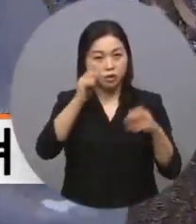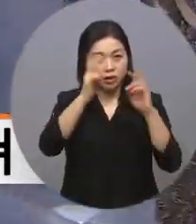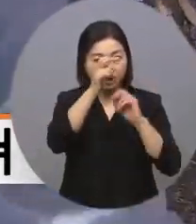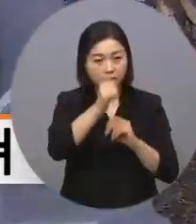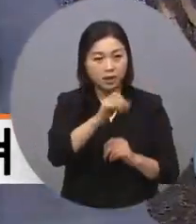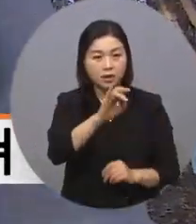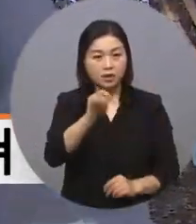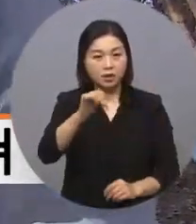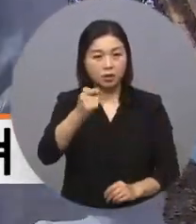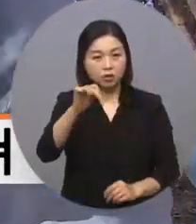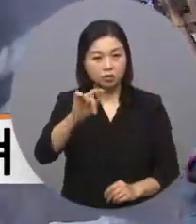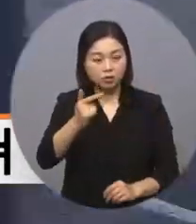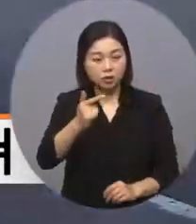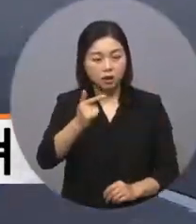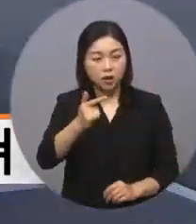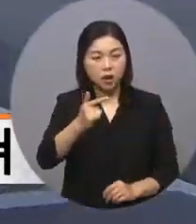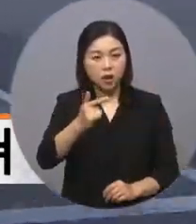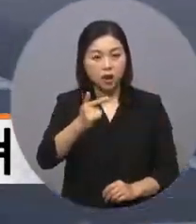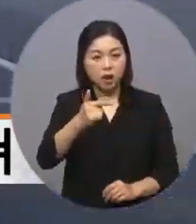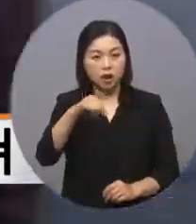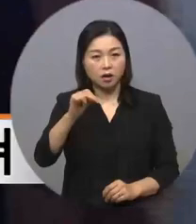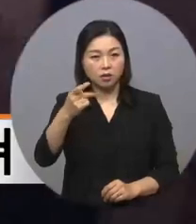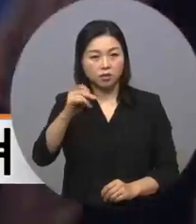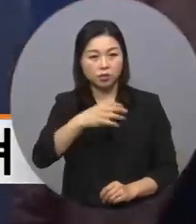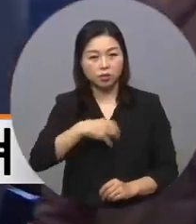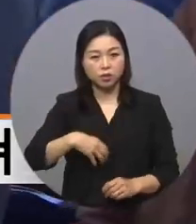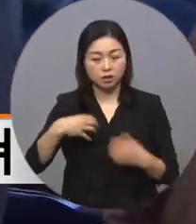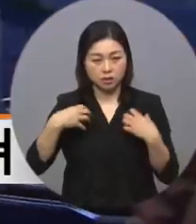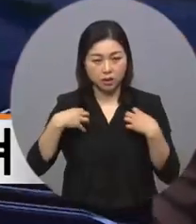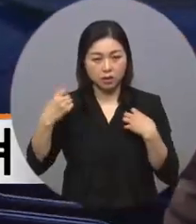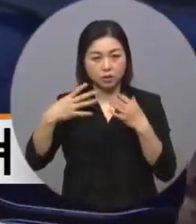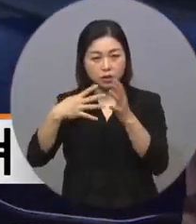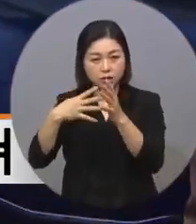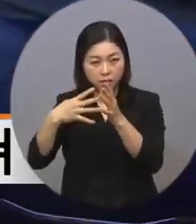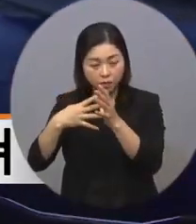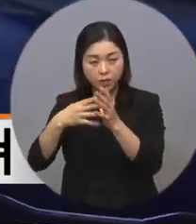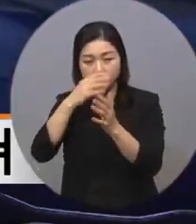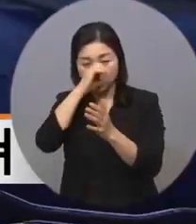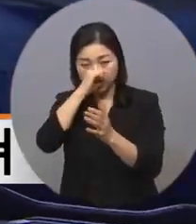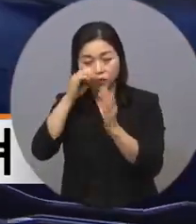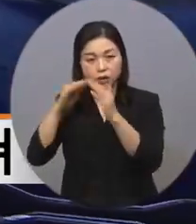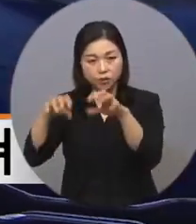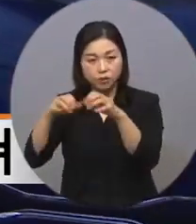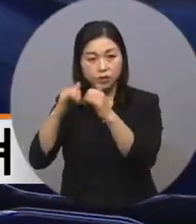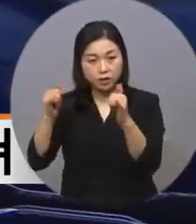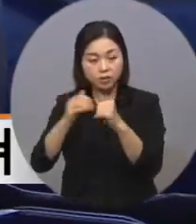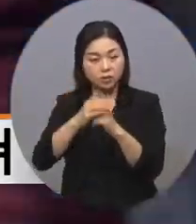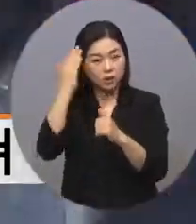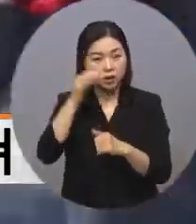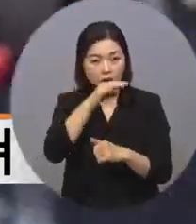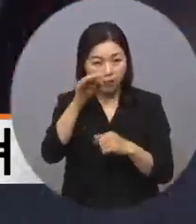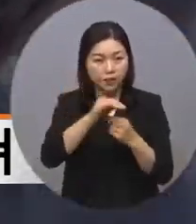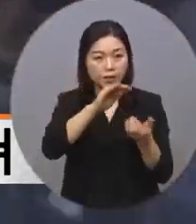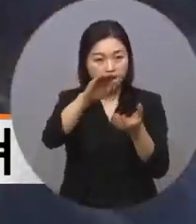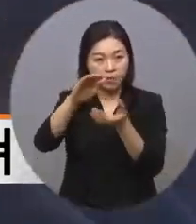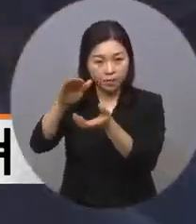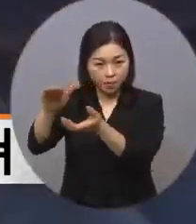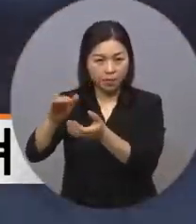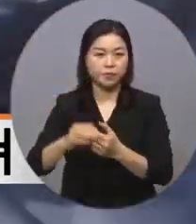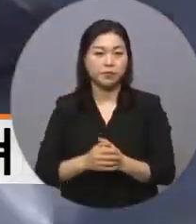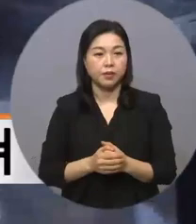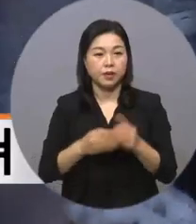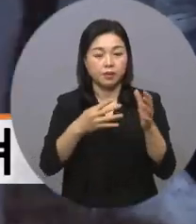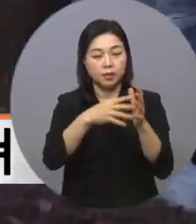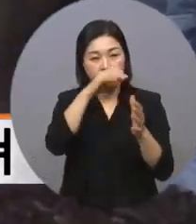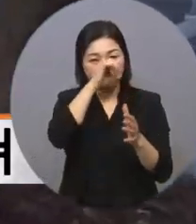장 좋은 6 김 소 당 회장과 지역 주민들이 함께 연탄 릴레이 봉사 에 참여했습니다 사단법인